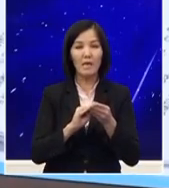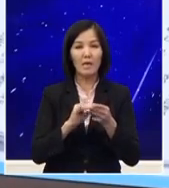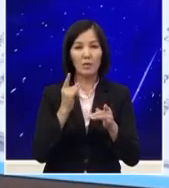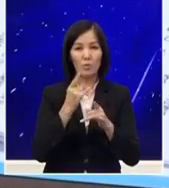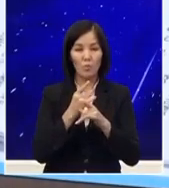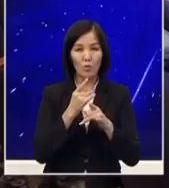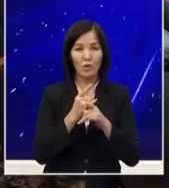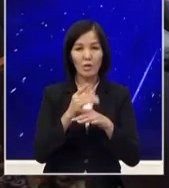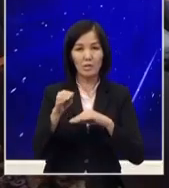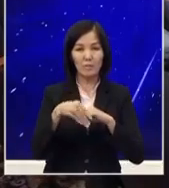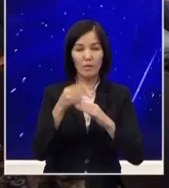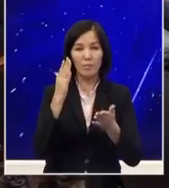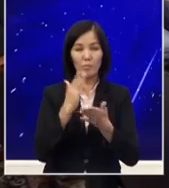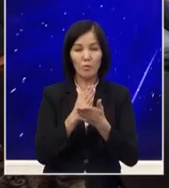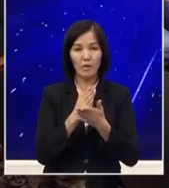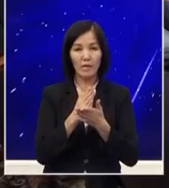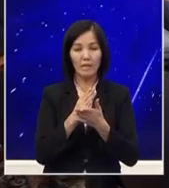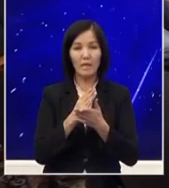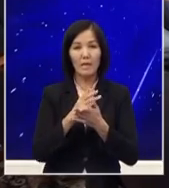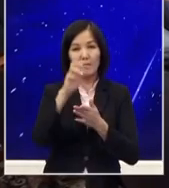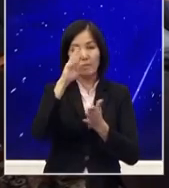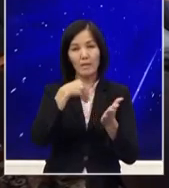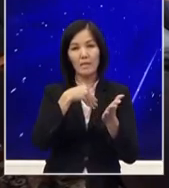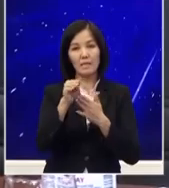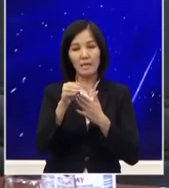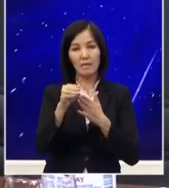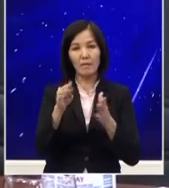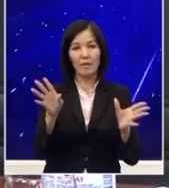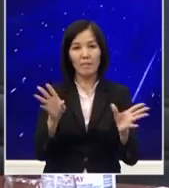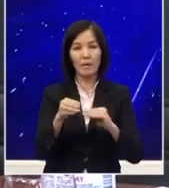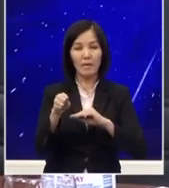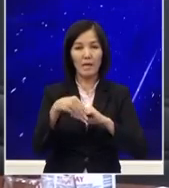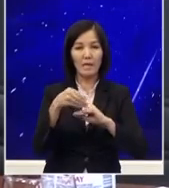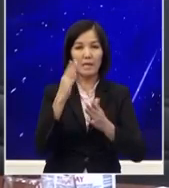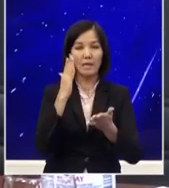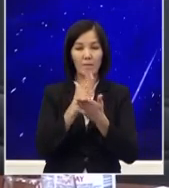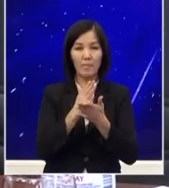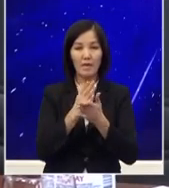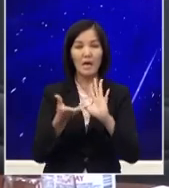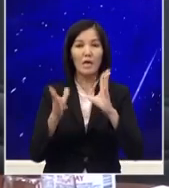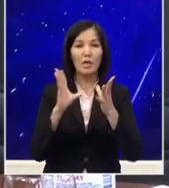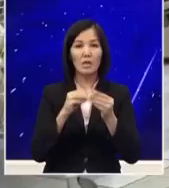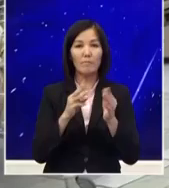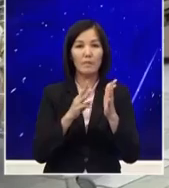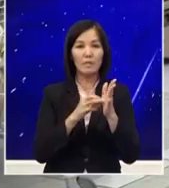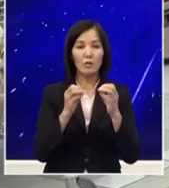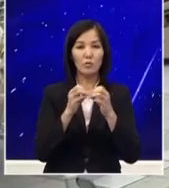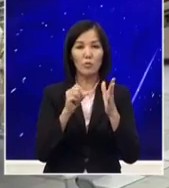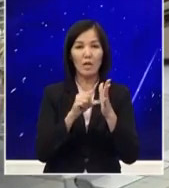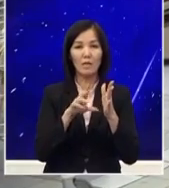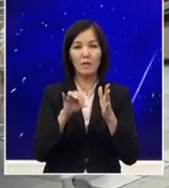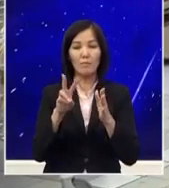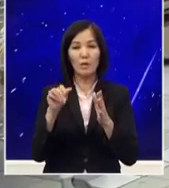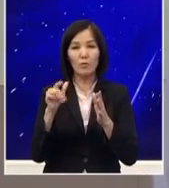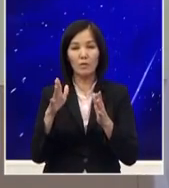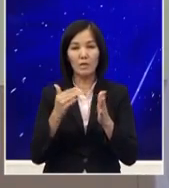теріс нәтиже беріп отыр. Мемлекеттік сатып алуда да бармақ басты көз қысты әрекет байқалады. Жалпы сомасы 816 миллион теңгеге